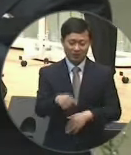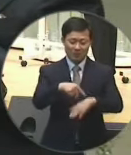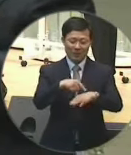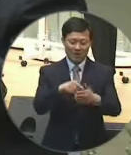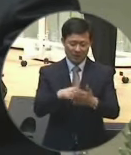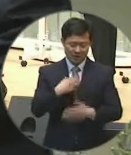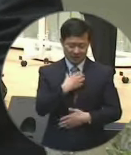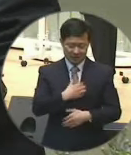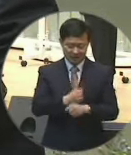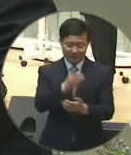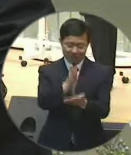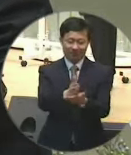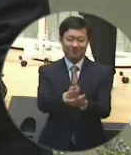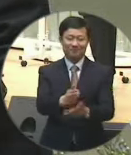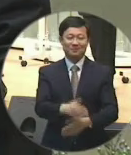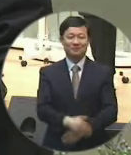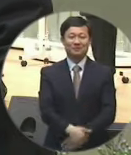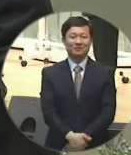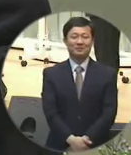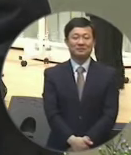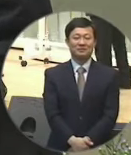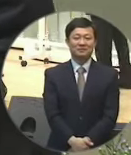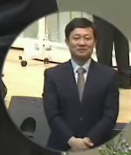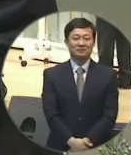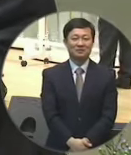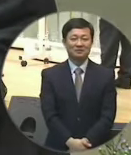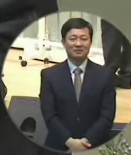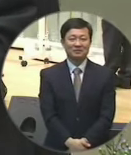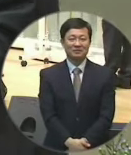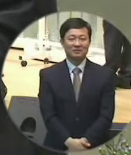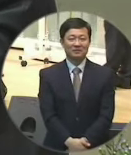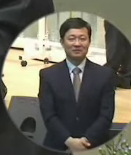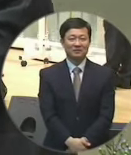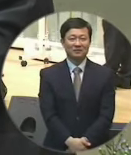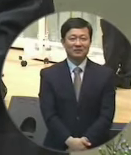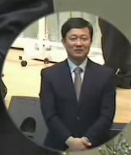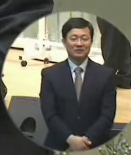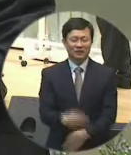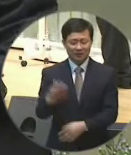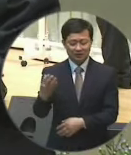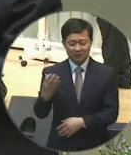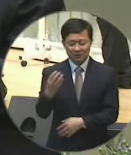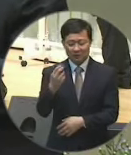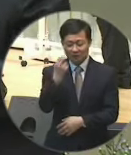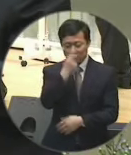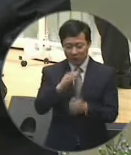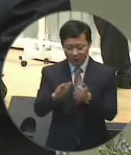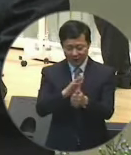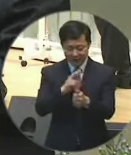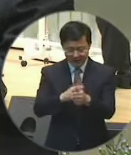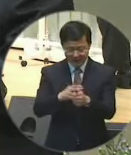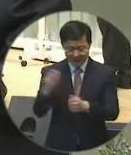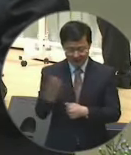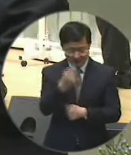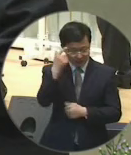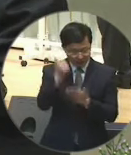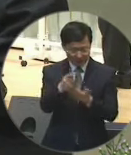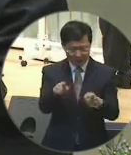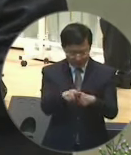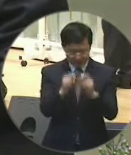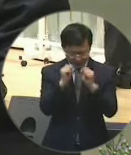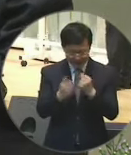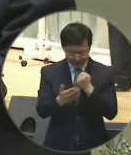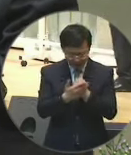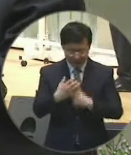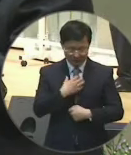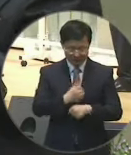마음에 근심하지 말라. Do not let your hearts be troubled. 목적은 보혜사 성령이 너와 함께 있을 것이니까 염려하지 말라. Why? What's